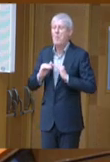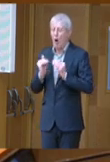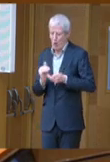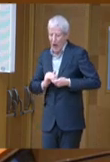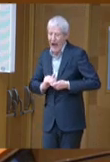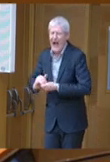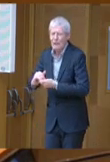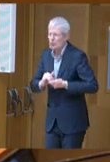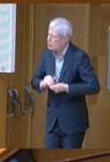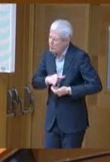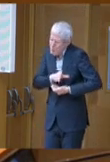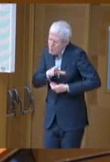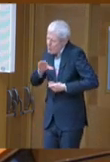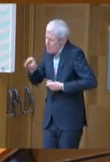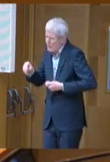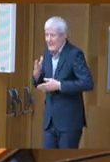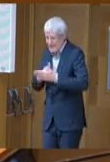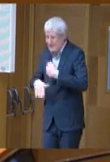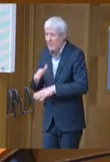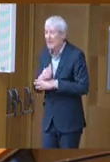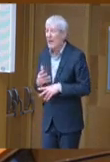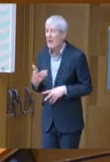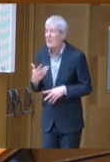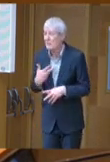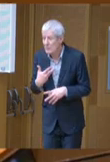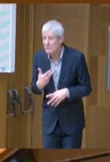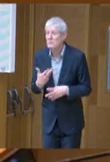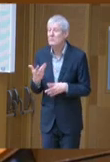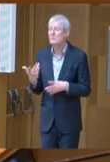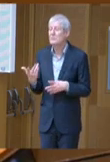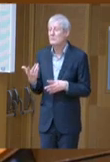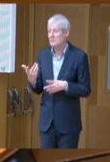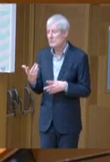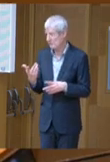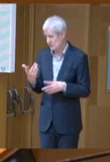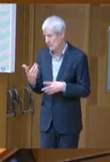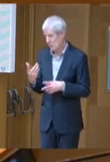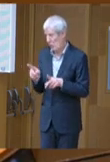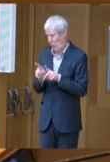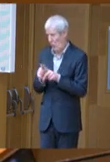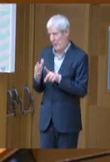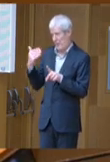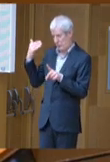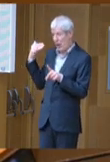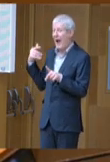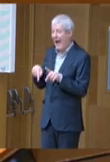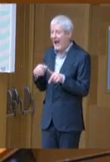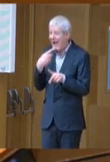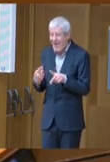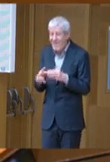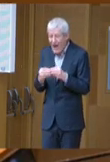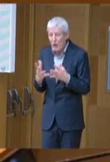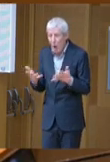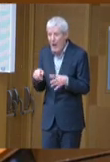con disabilità, hanno, nostri predecessori, hanno consentito che la Convenzione ONU fosse, diciamo così,